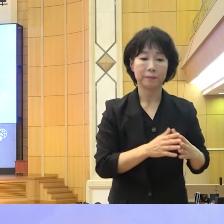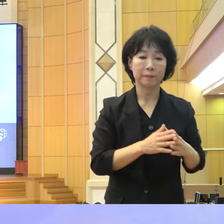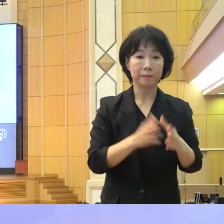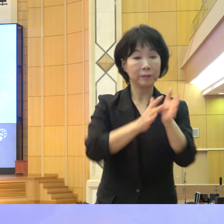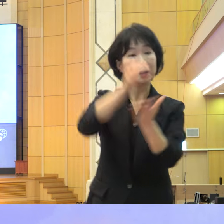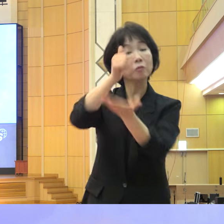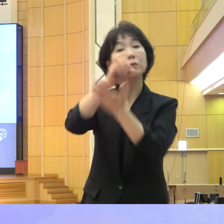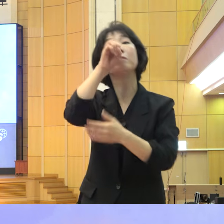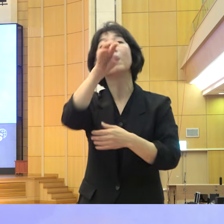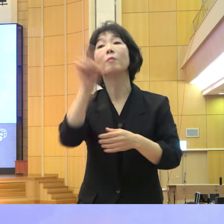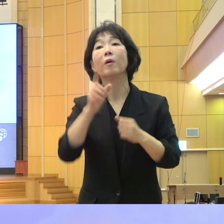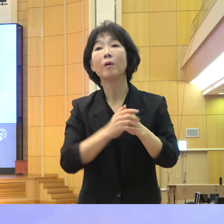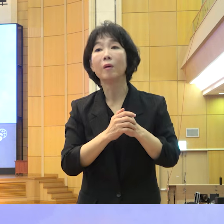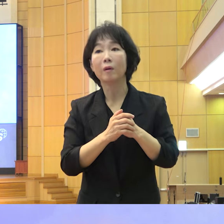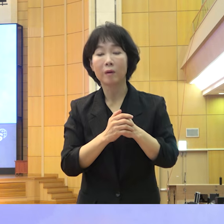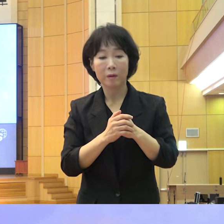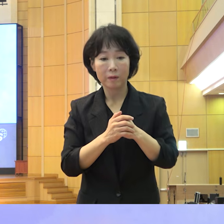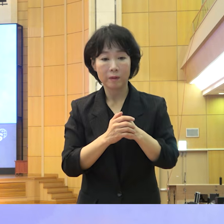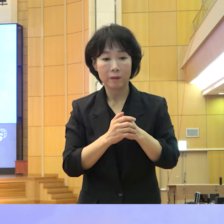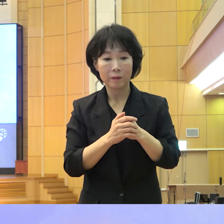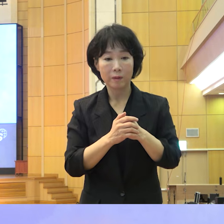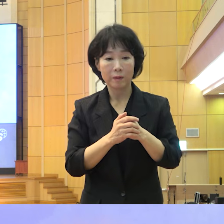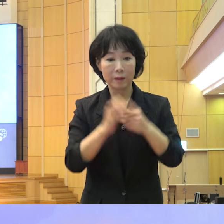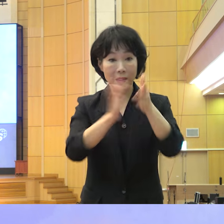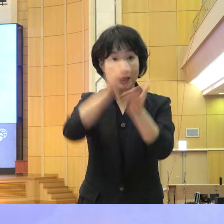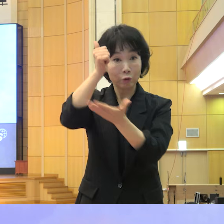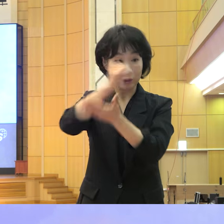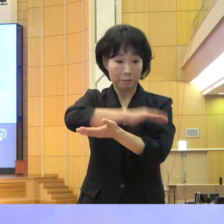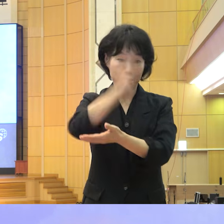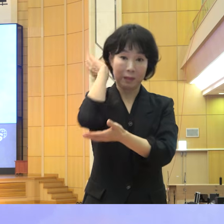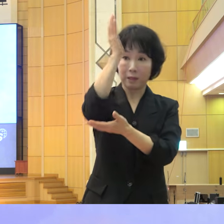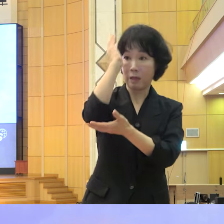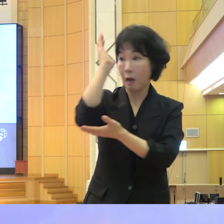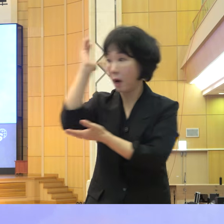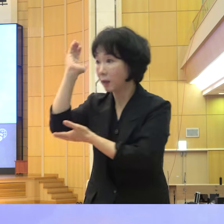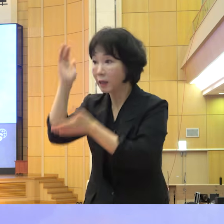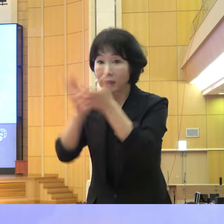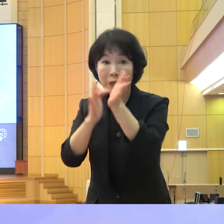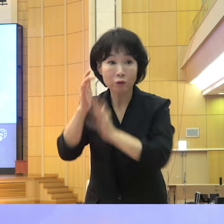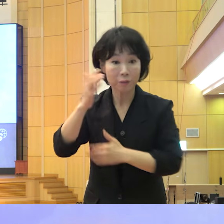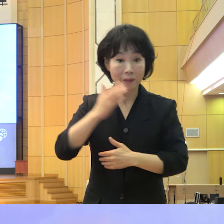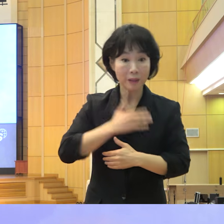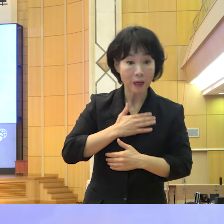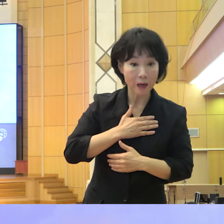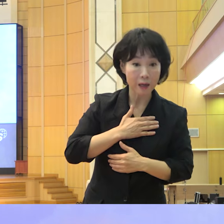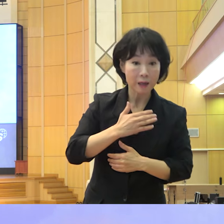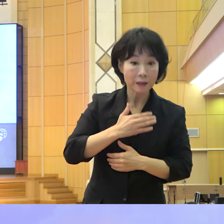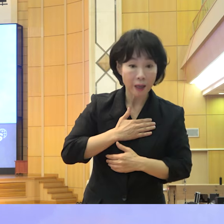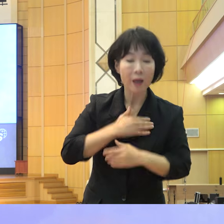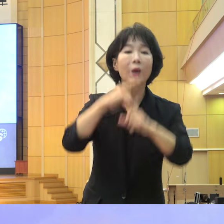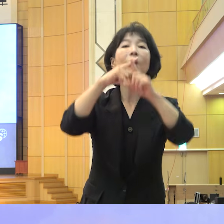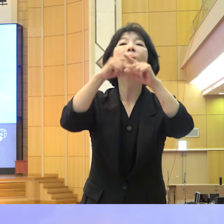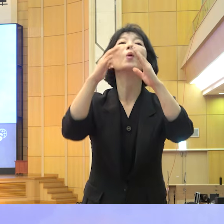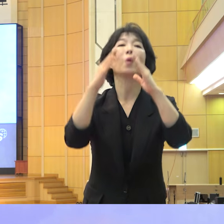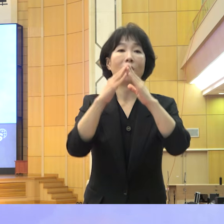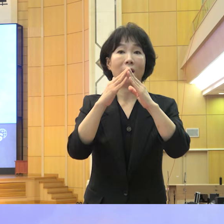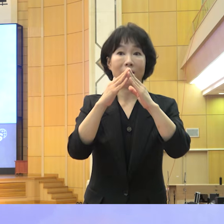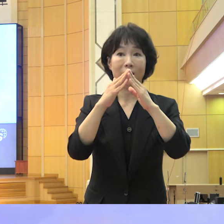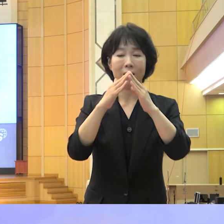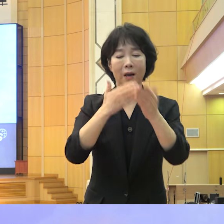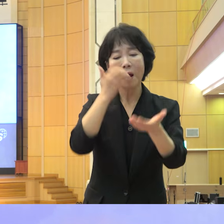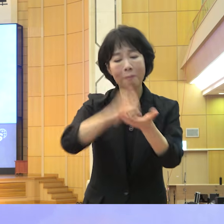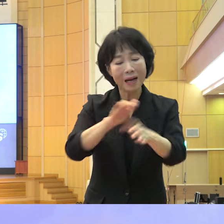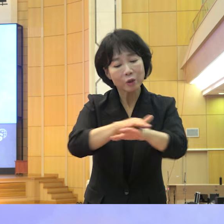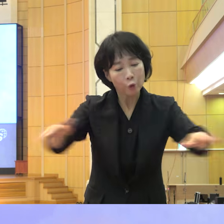마태복음 16장에 뭐라고 했나요? 18절에 예수님 말하길 내가 내 교회를 반석